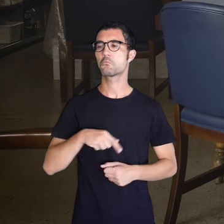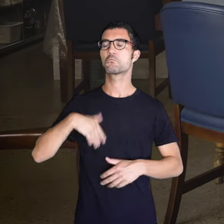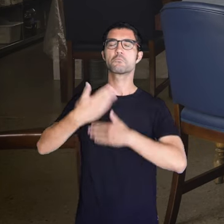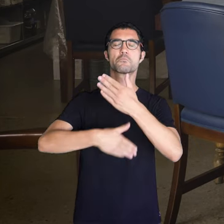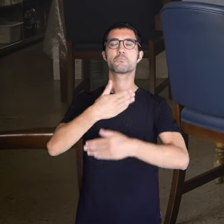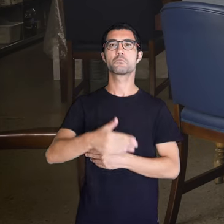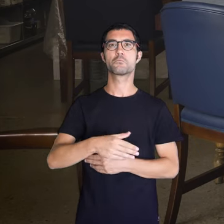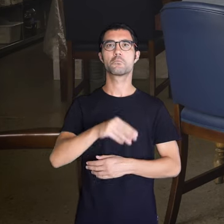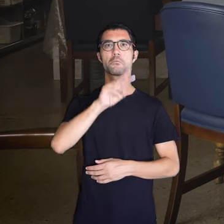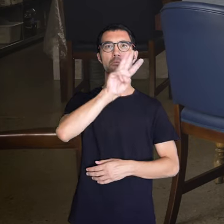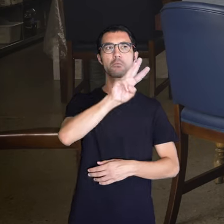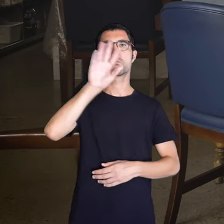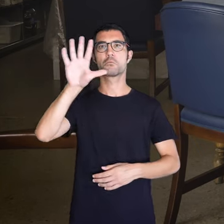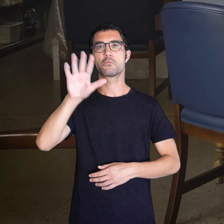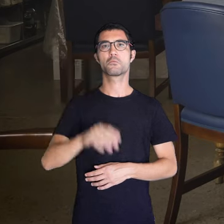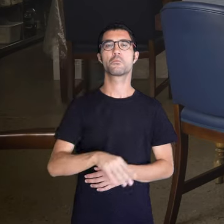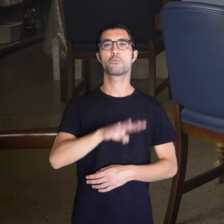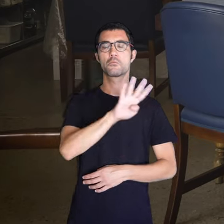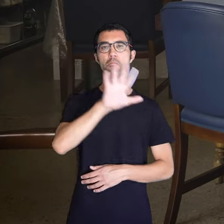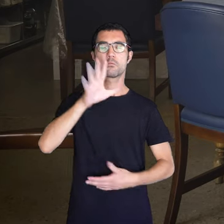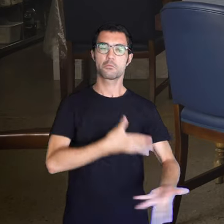a 35, 40 braços.